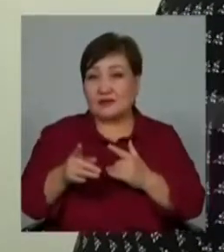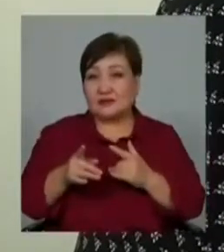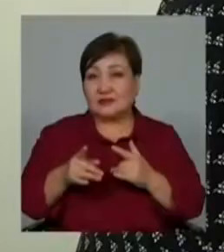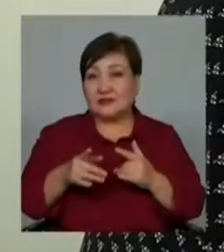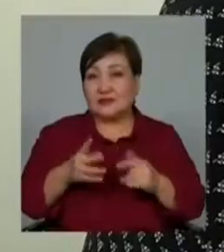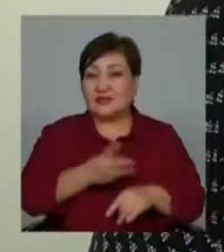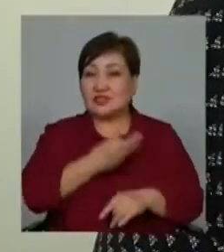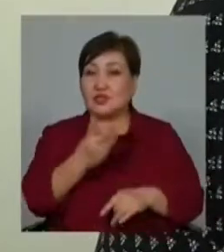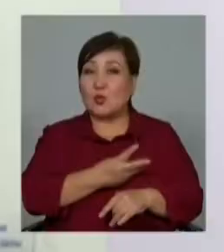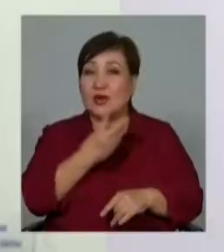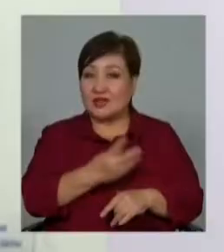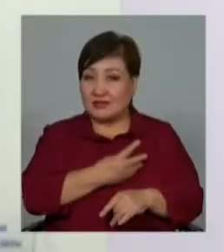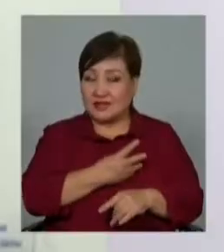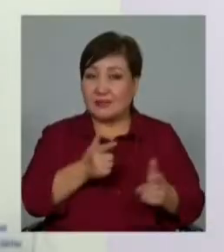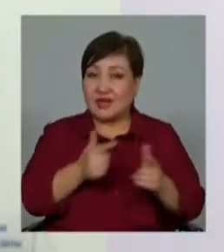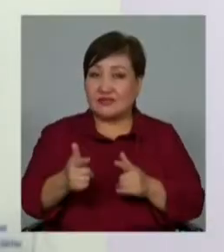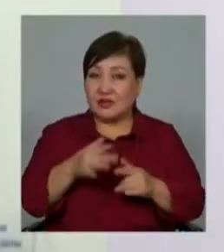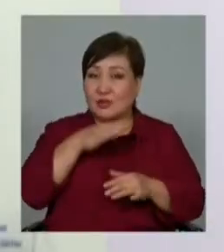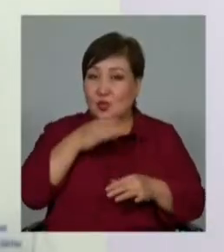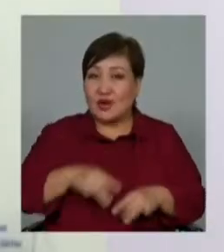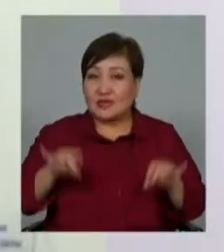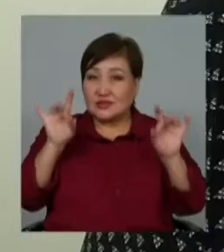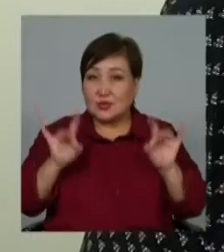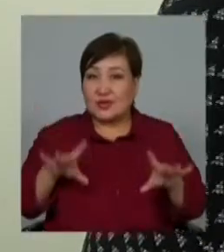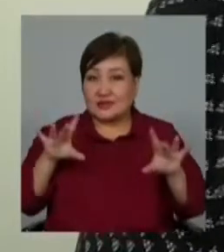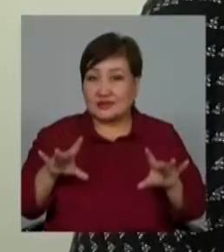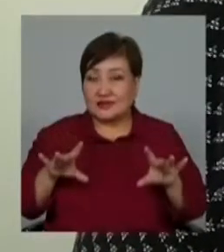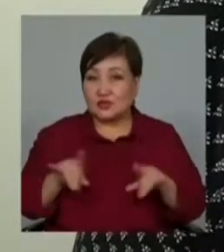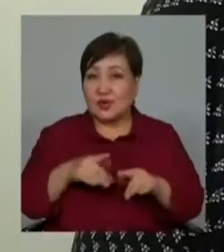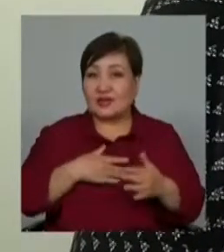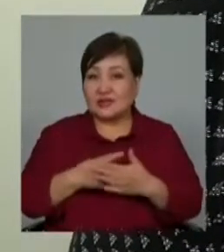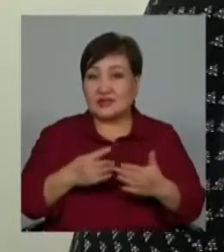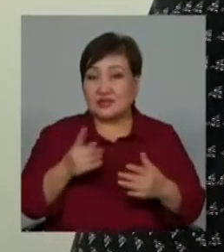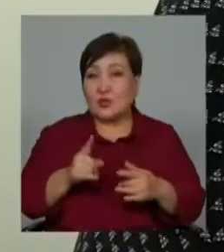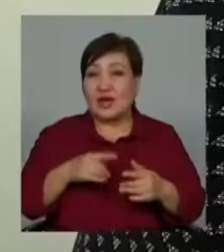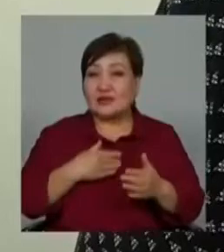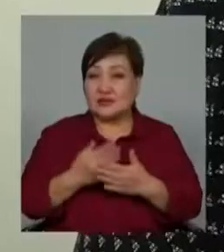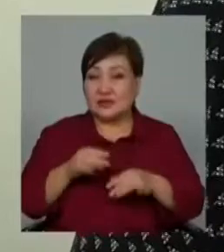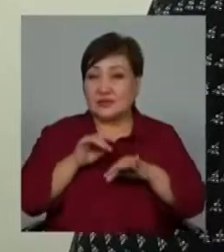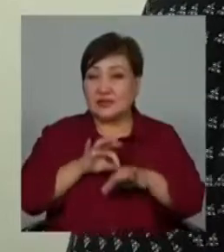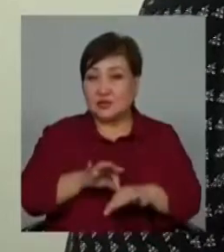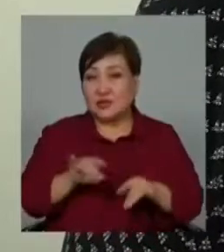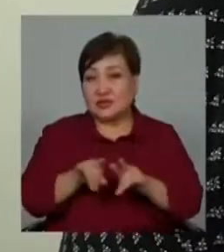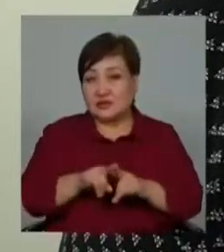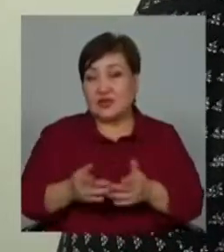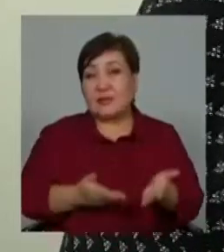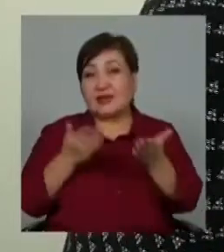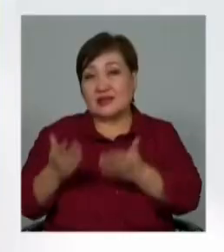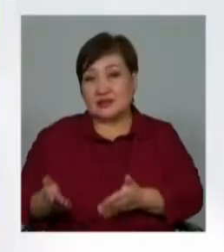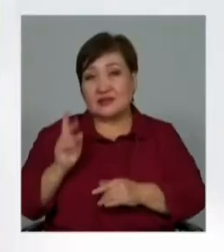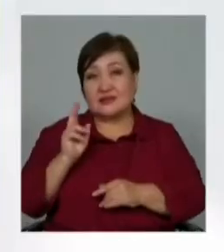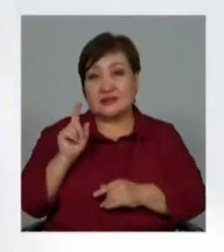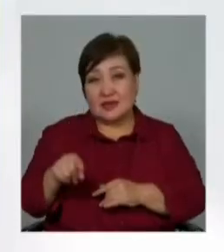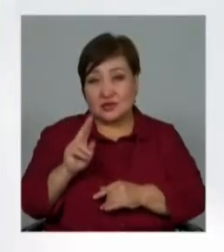Мы приготовили очень много сюрпризов, чтобы активнее этот процесс шел. И сегодня вот мы решили пригласить и отметить тех, кто в числе